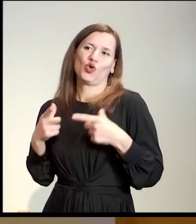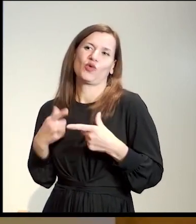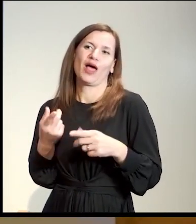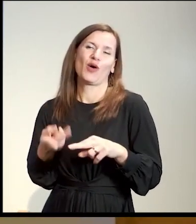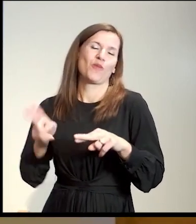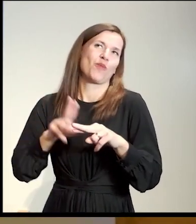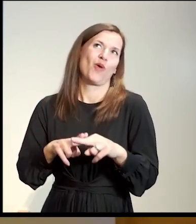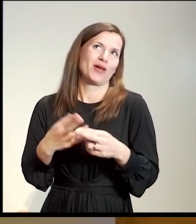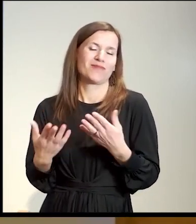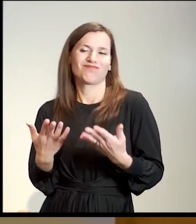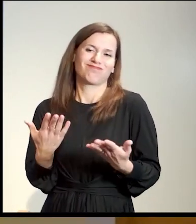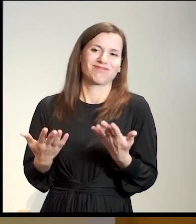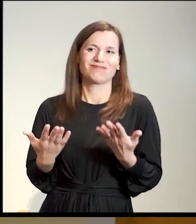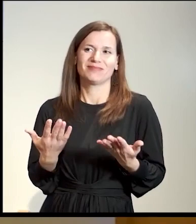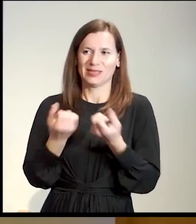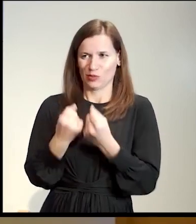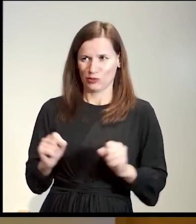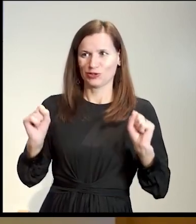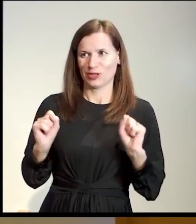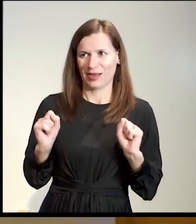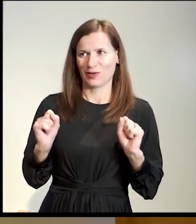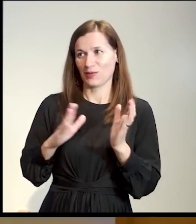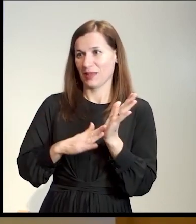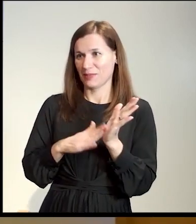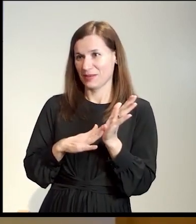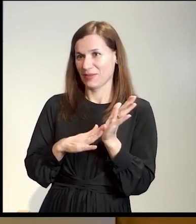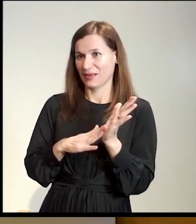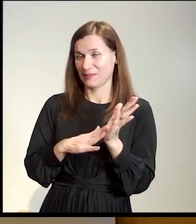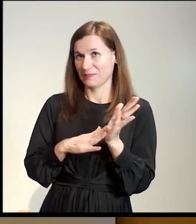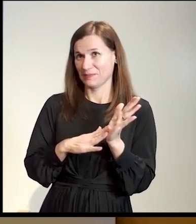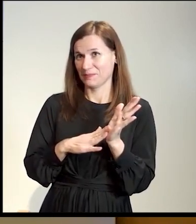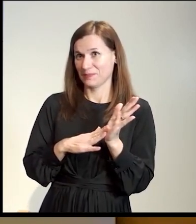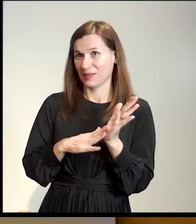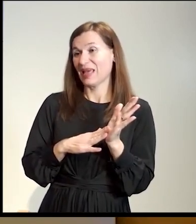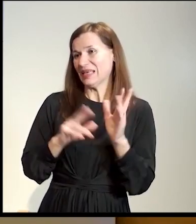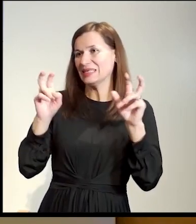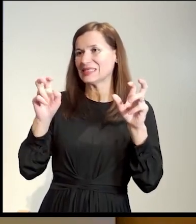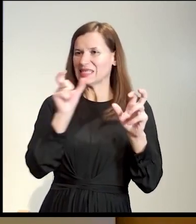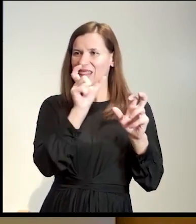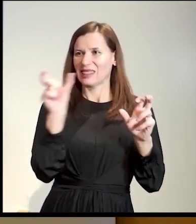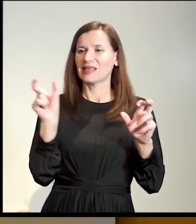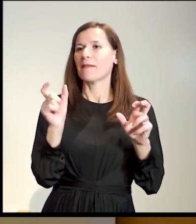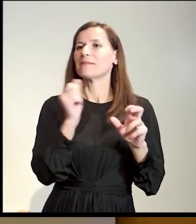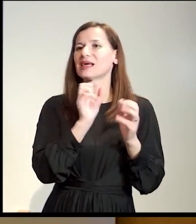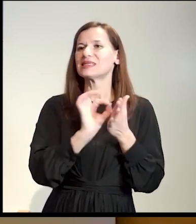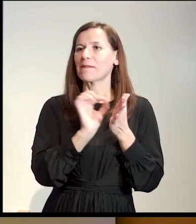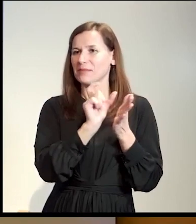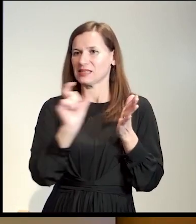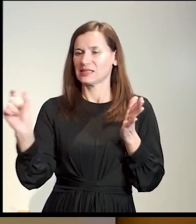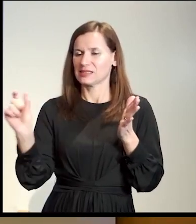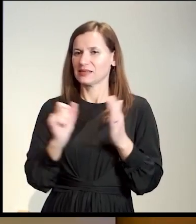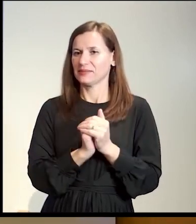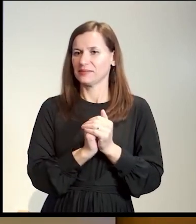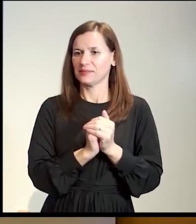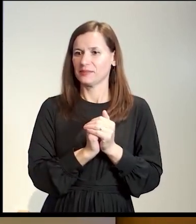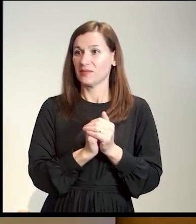no, tako nekako sproščeno. Recimo takole, citiram nek zapis, Threads.